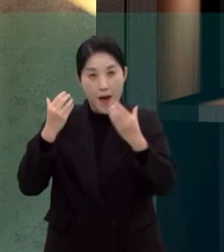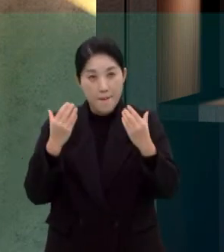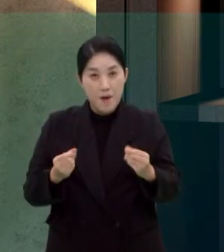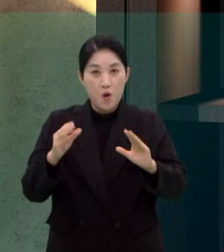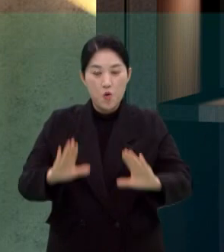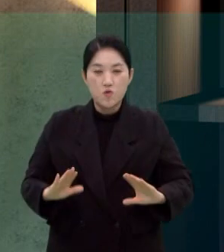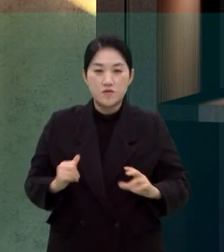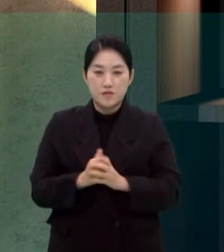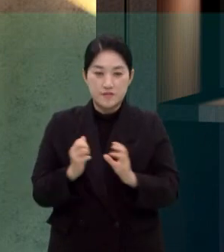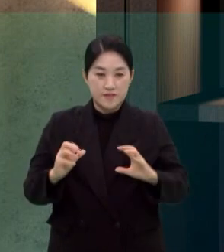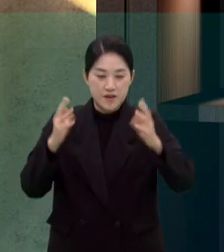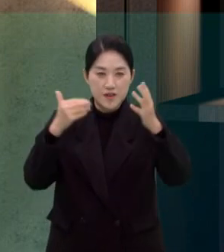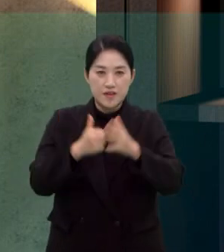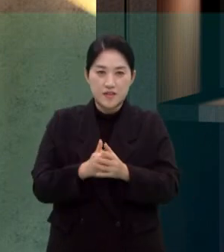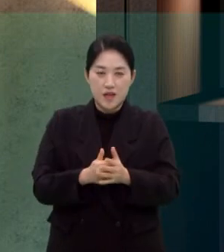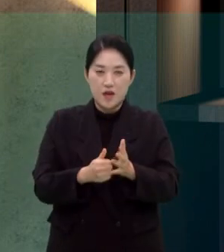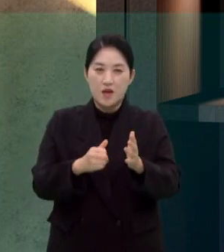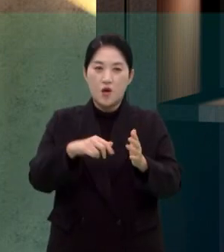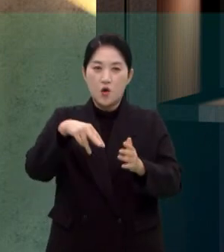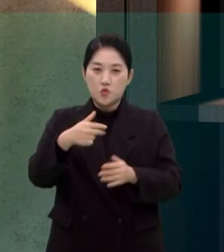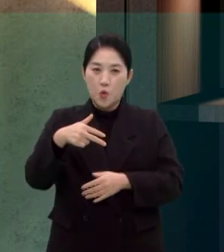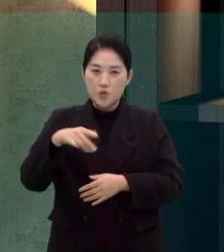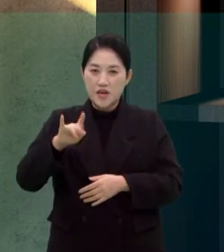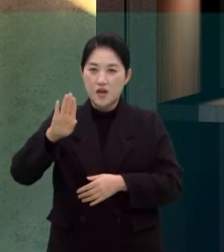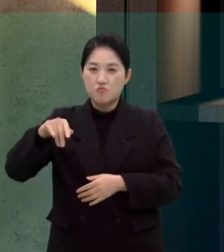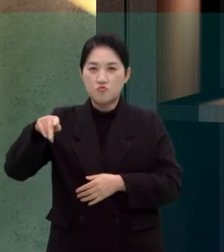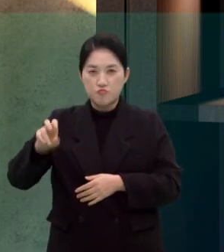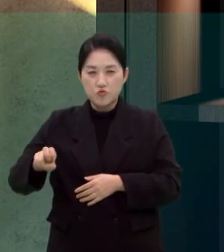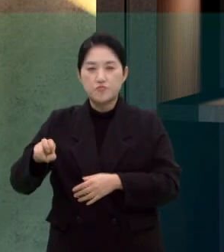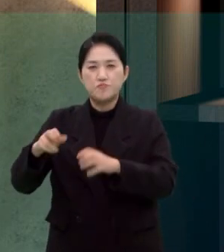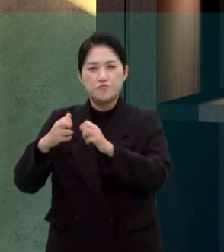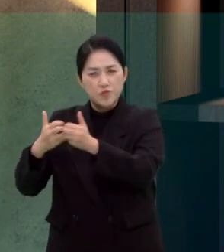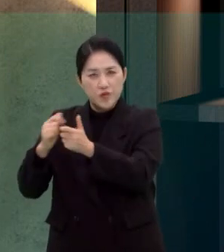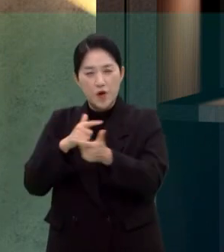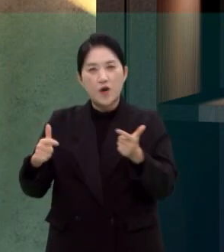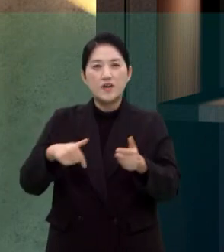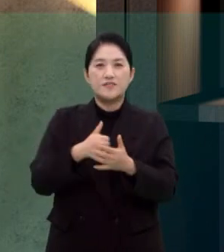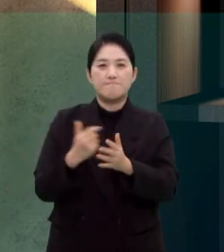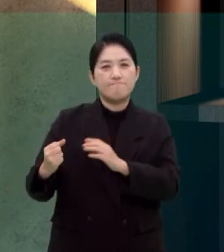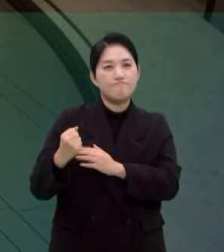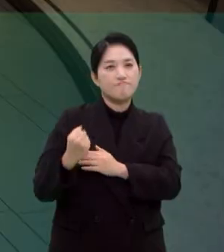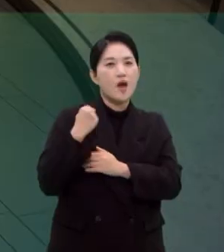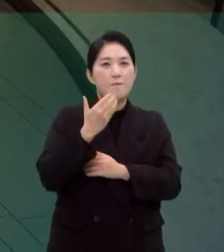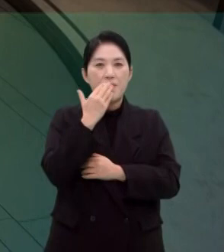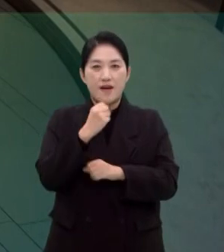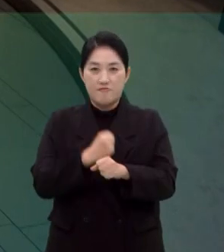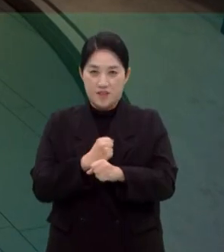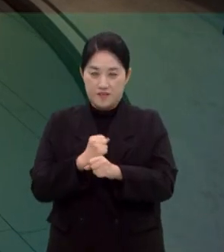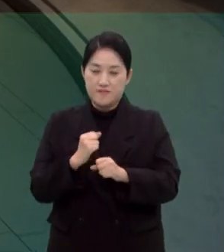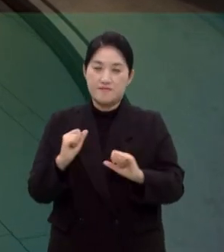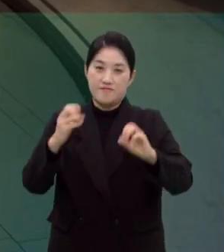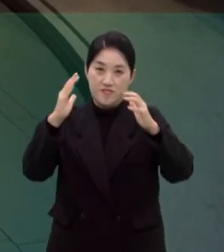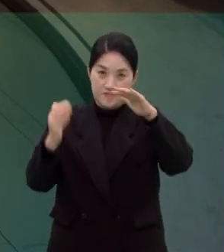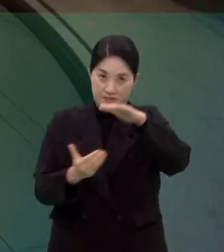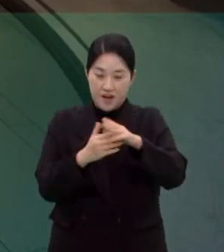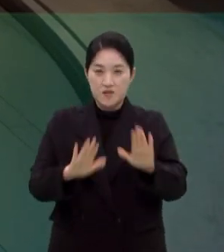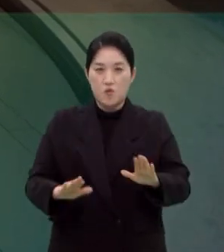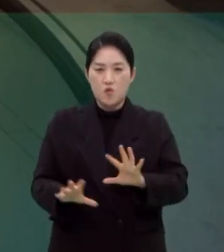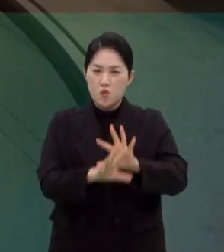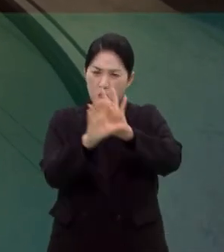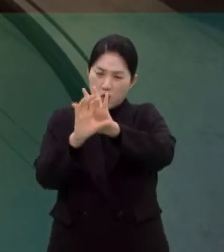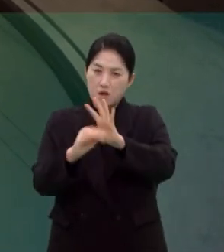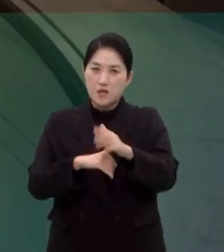글로벌 소부장 강국으로 도약하고 있습니다. 또한 코로나19 감염 위험에 처한 해외